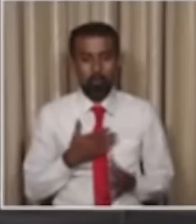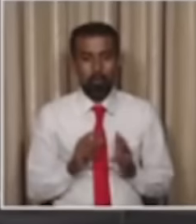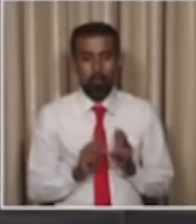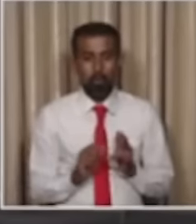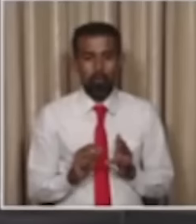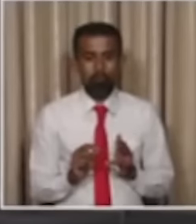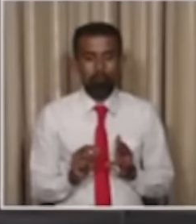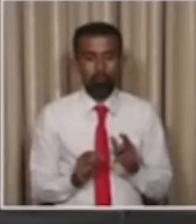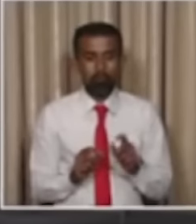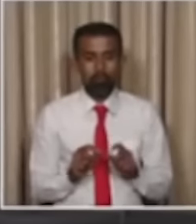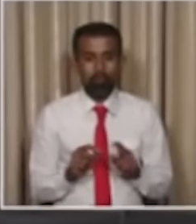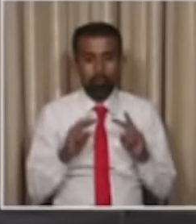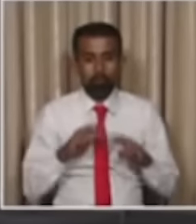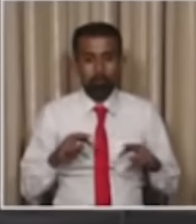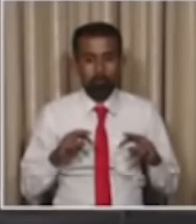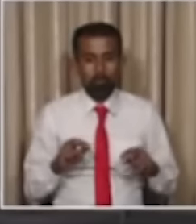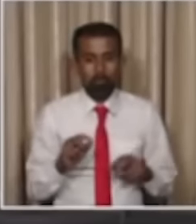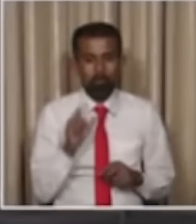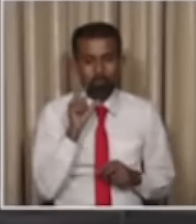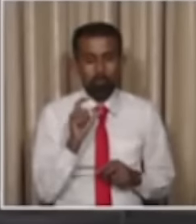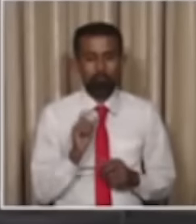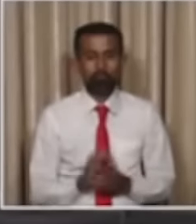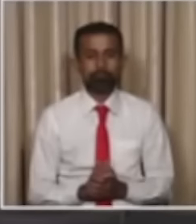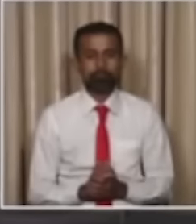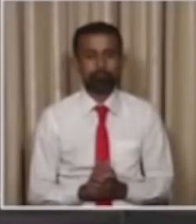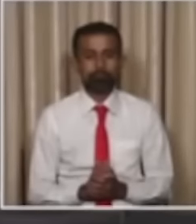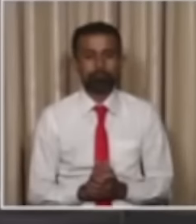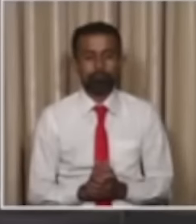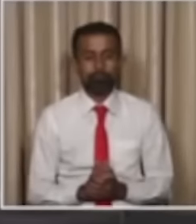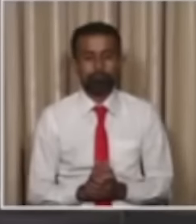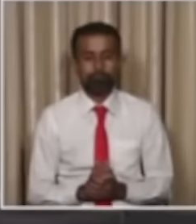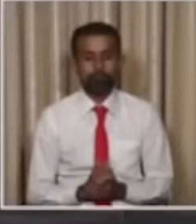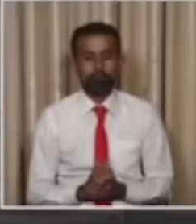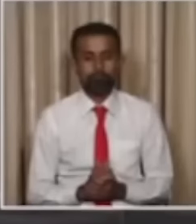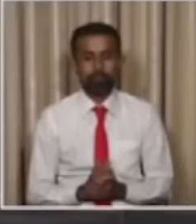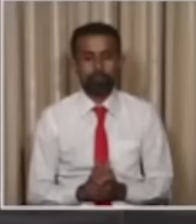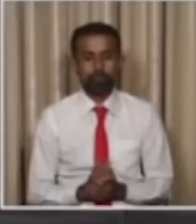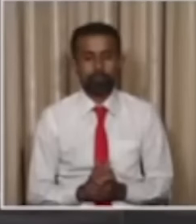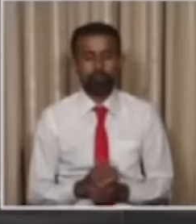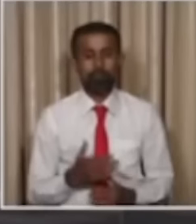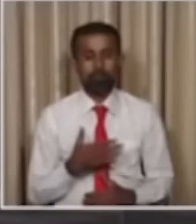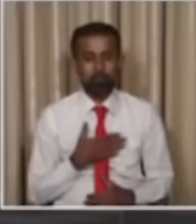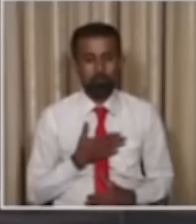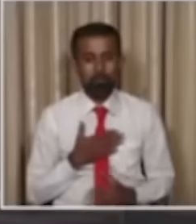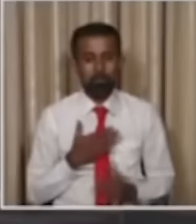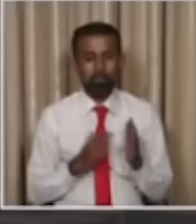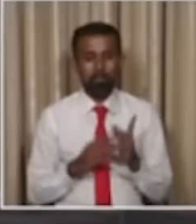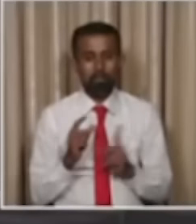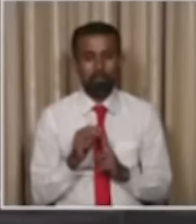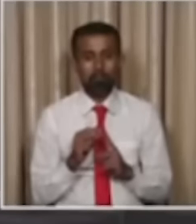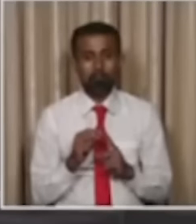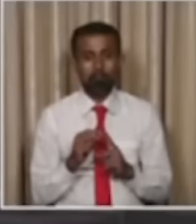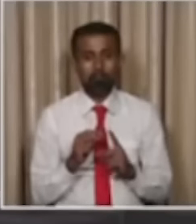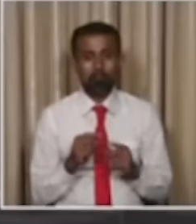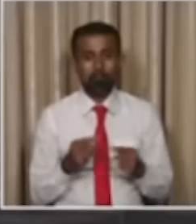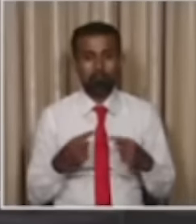ඔෆිෂල්ස්ලා ඒක දැන් අධ්‍යයනය කරමින් ඉන්නවා. ඉතින් මේක තමයි මම ඇමති වුණාට පස්සේ